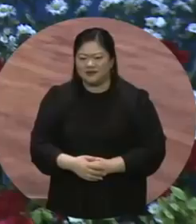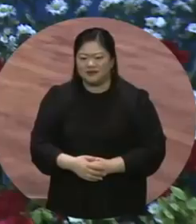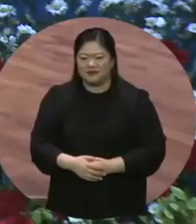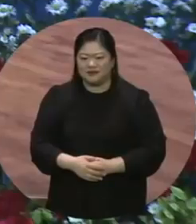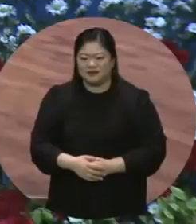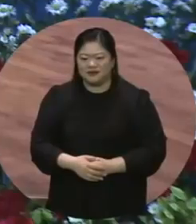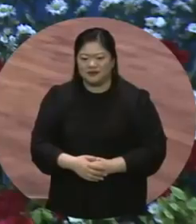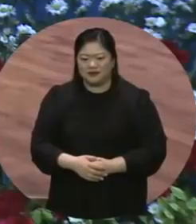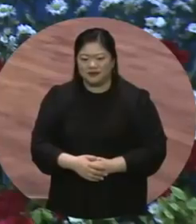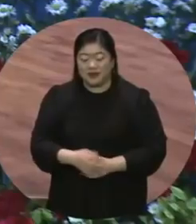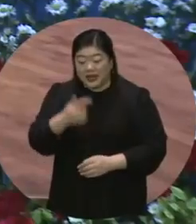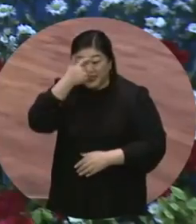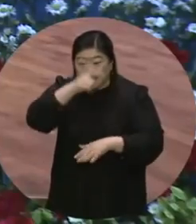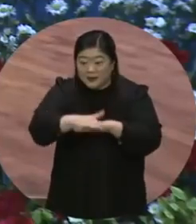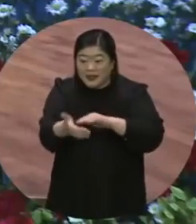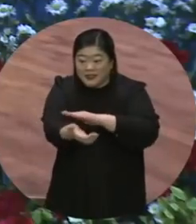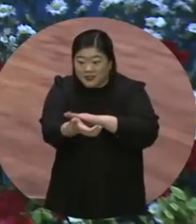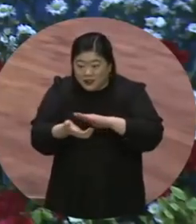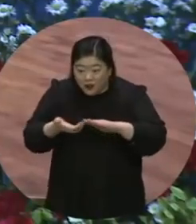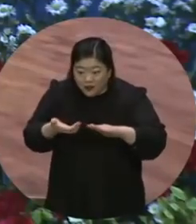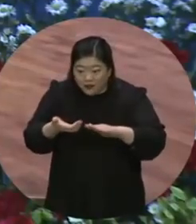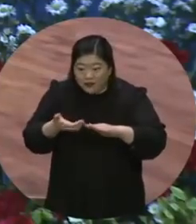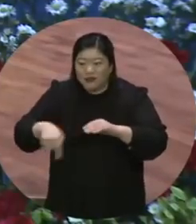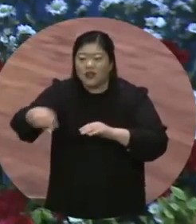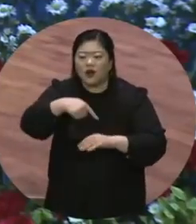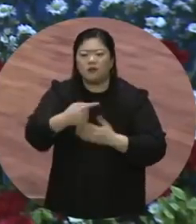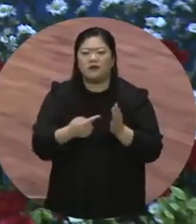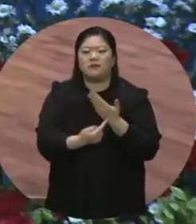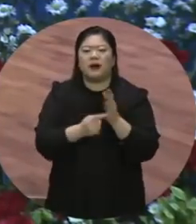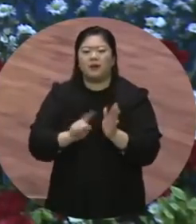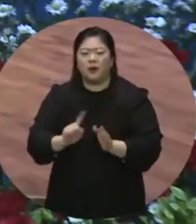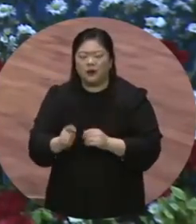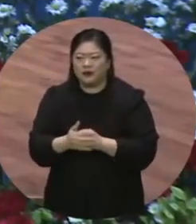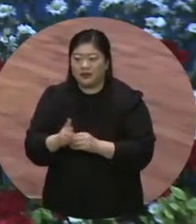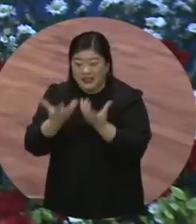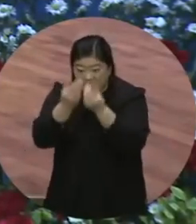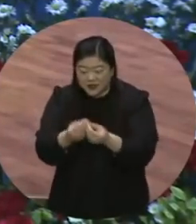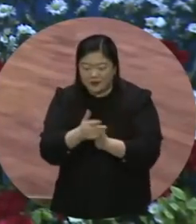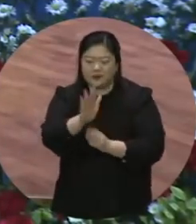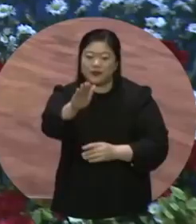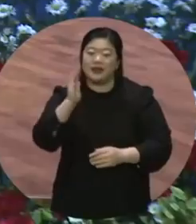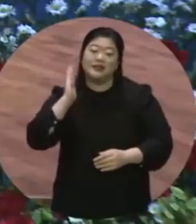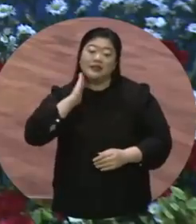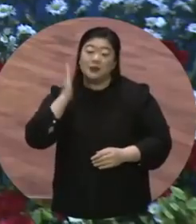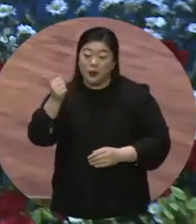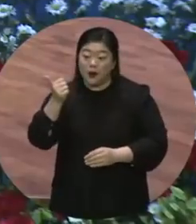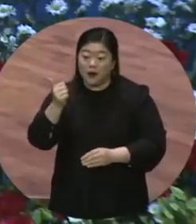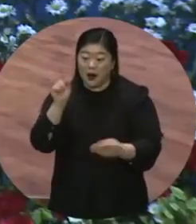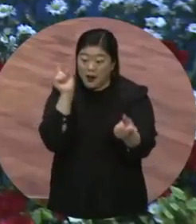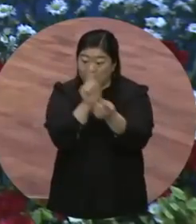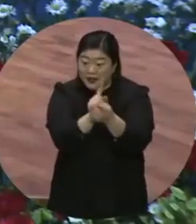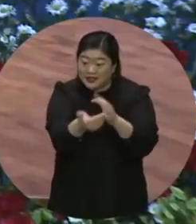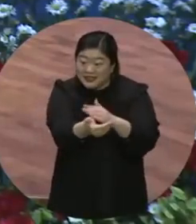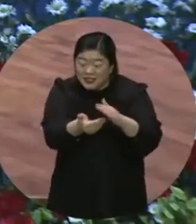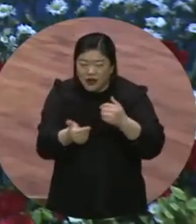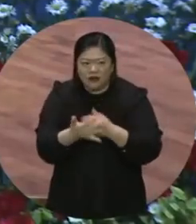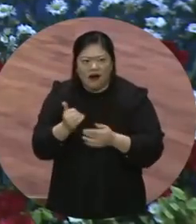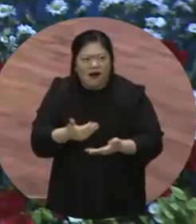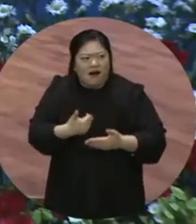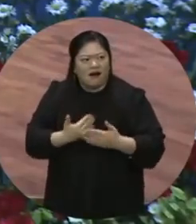예배 시간에요. 내가 예배 하나님 앞에 나간다. 청와대 대통령 만나러 가도 긴장하라고. 며칠